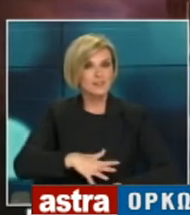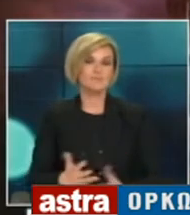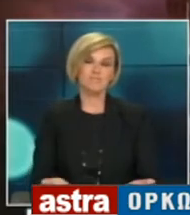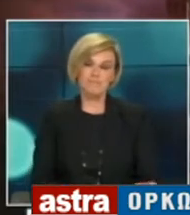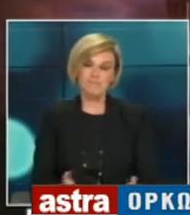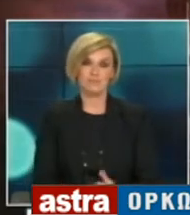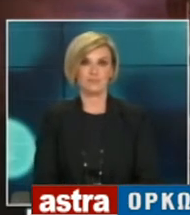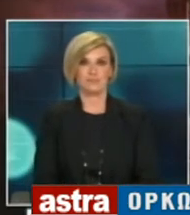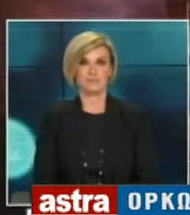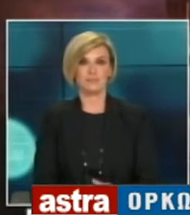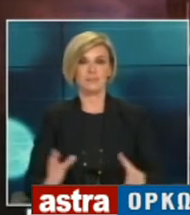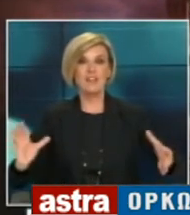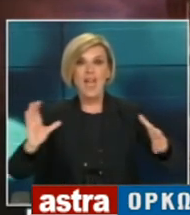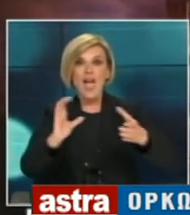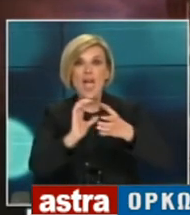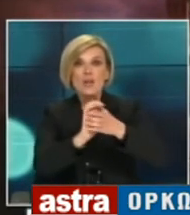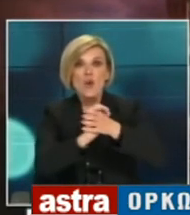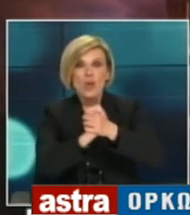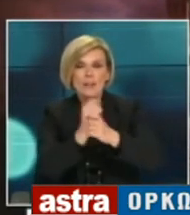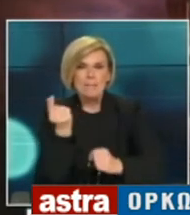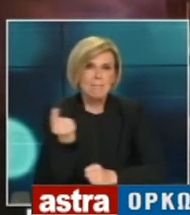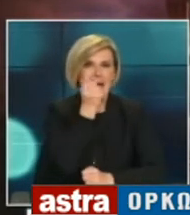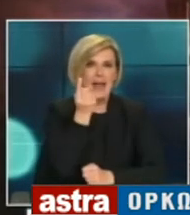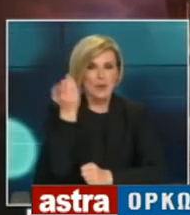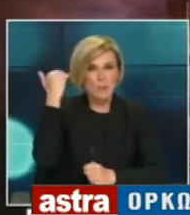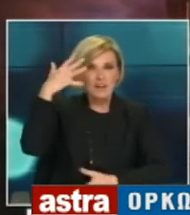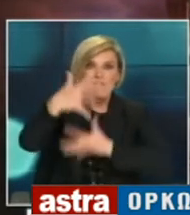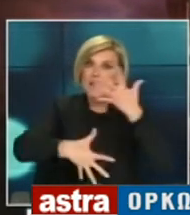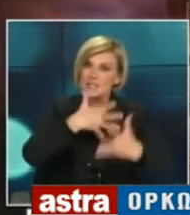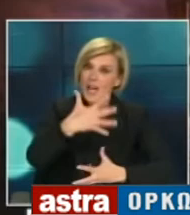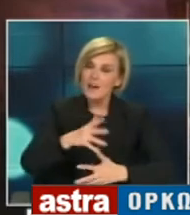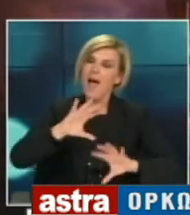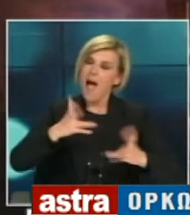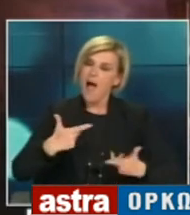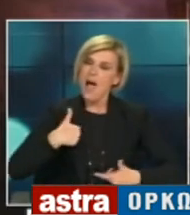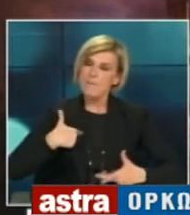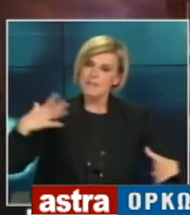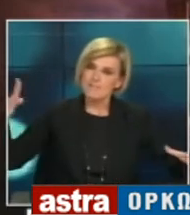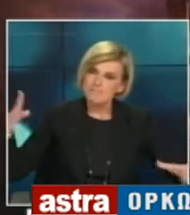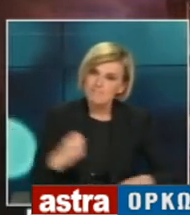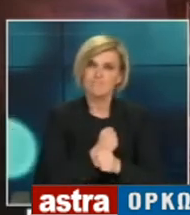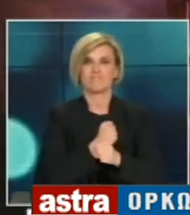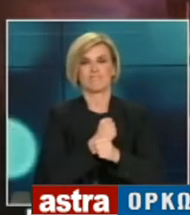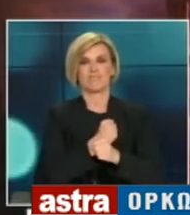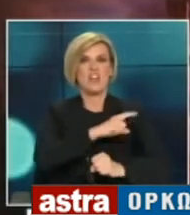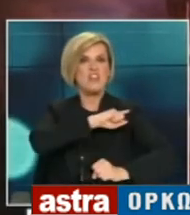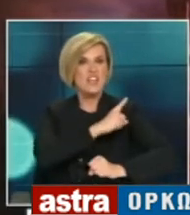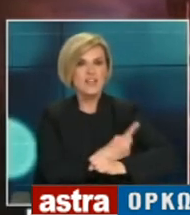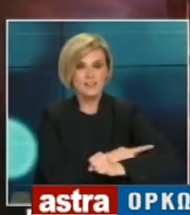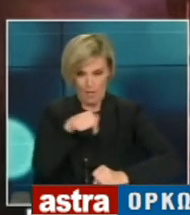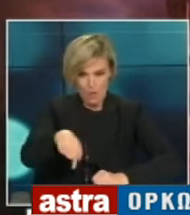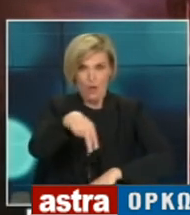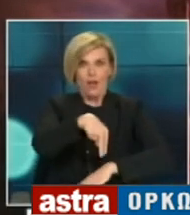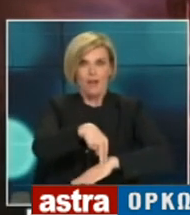Όταν η ενότητα κρεμόταν από μία κλωστή, εμείς τα καταφέραμε. Και πάλι τα καταφέραμε. Βγήκαμε δυνατότεροι. Εδώ